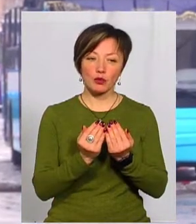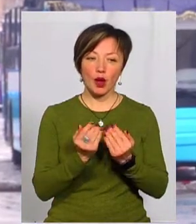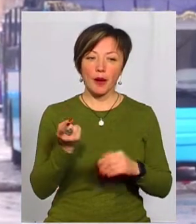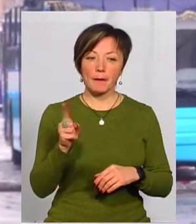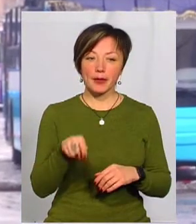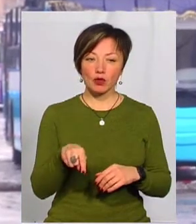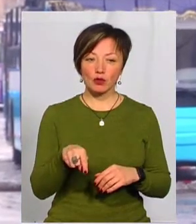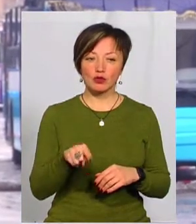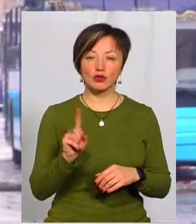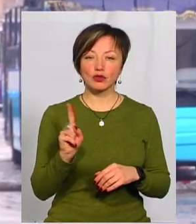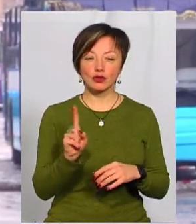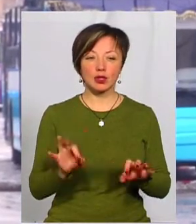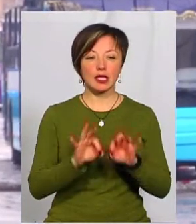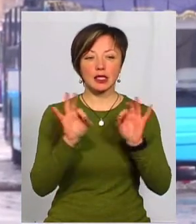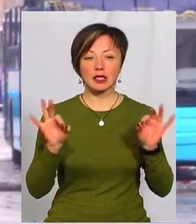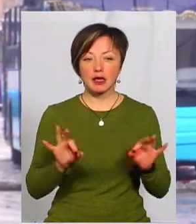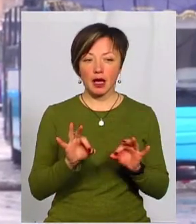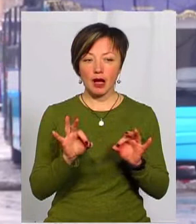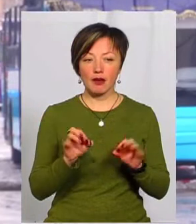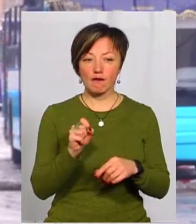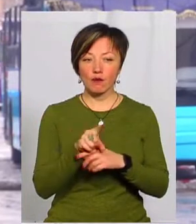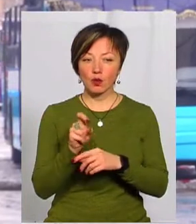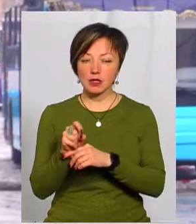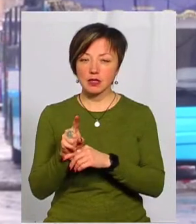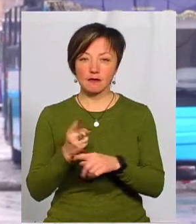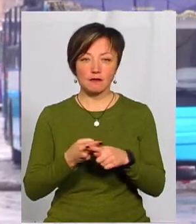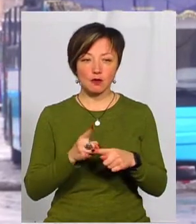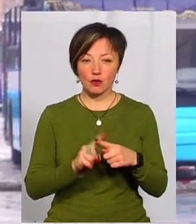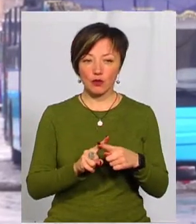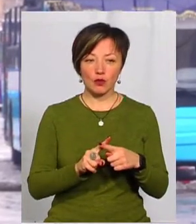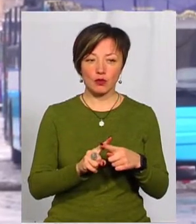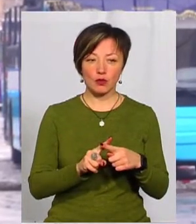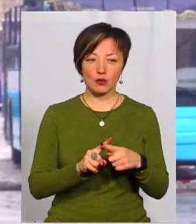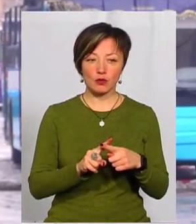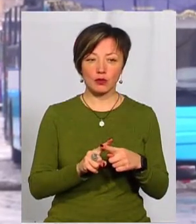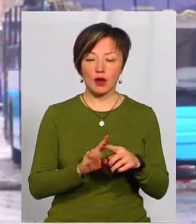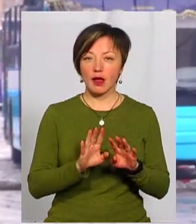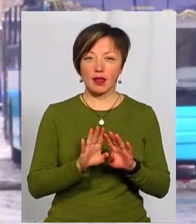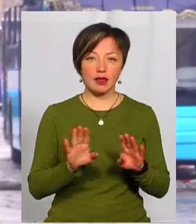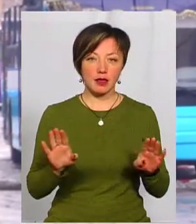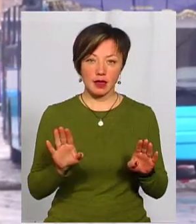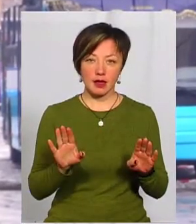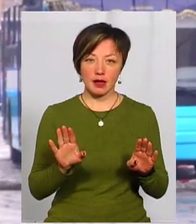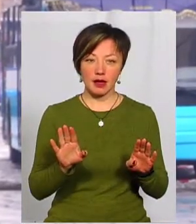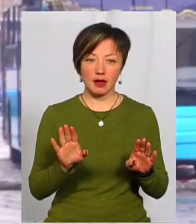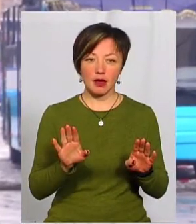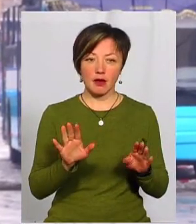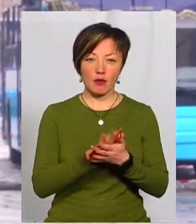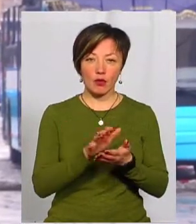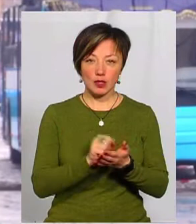що ніякі його функції в цьому не ущемляються, все працює, і компресорний агрегат,